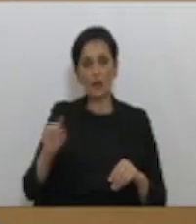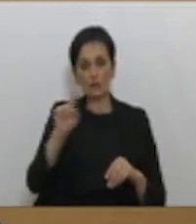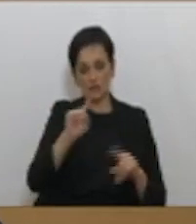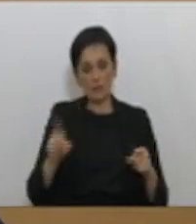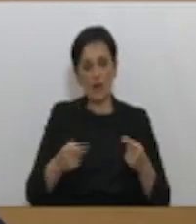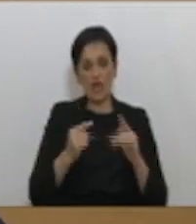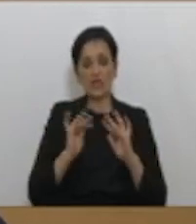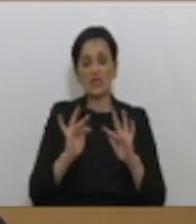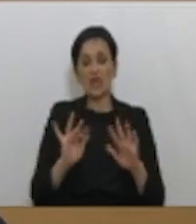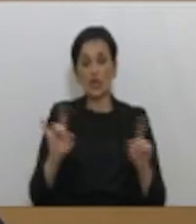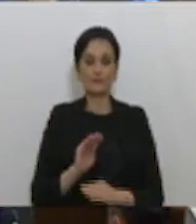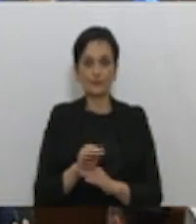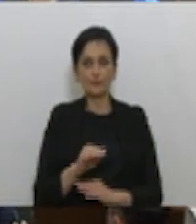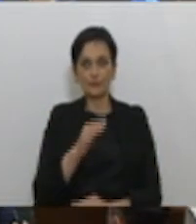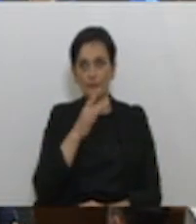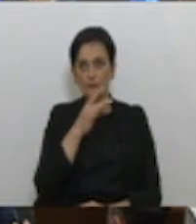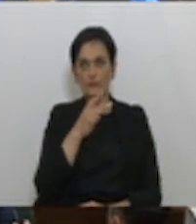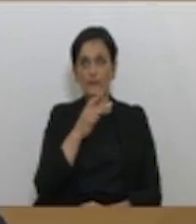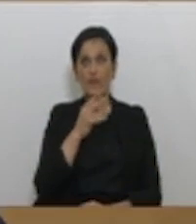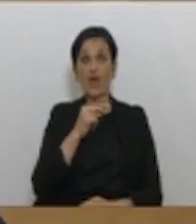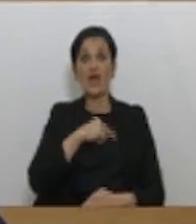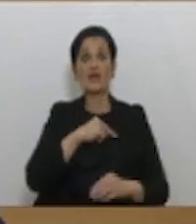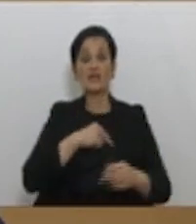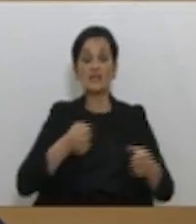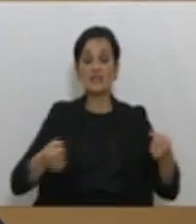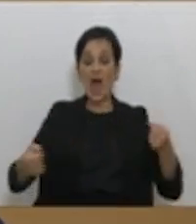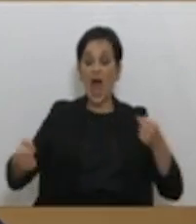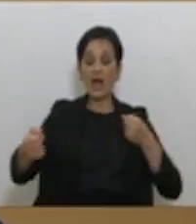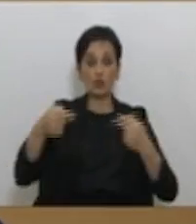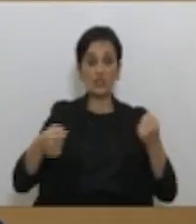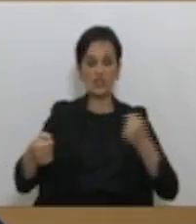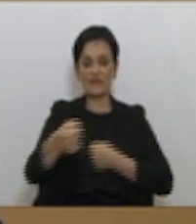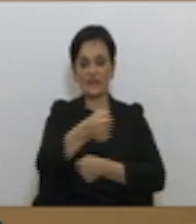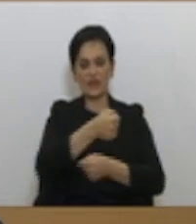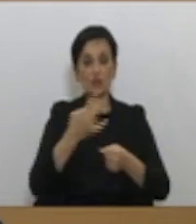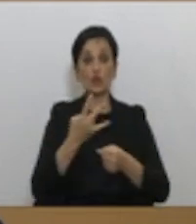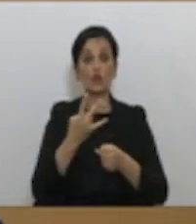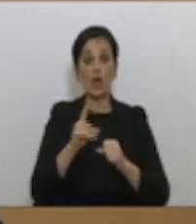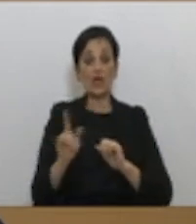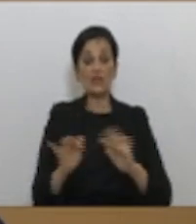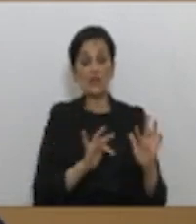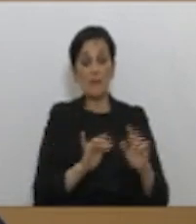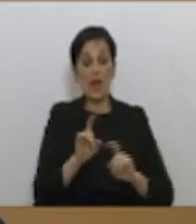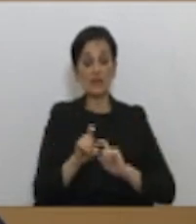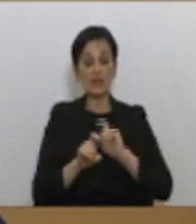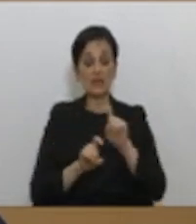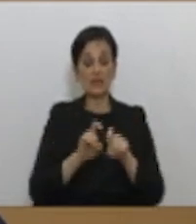განახორციელონ შესაბამისი სტრუქტურული და საკადრო ცვლილებები, რადგან ქმედი ნაბიჯები